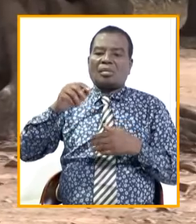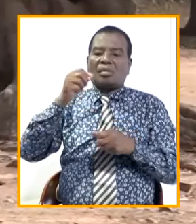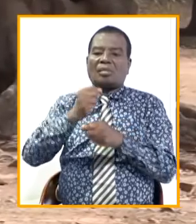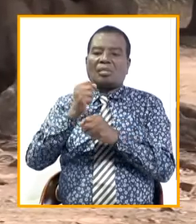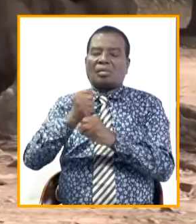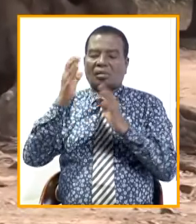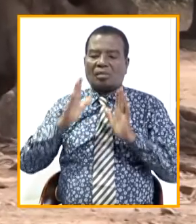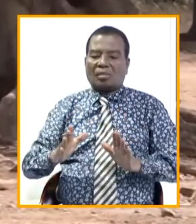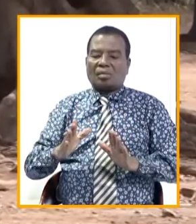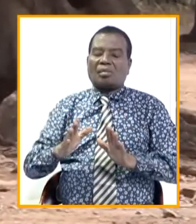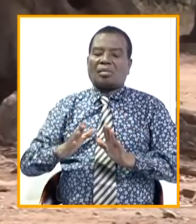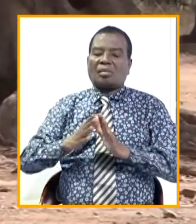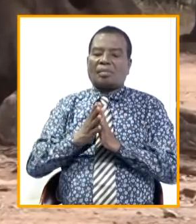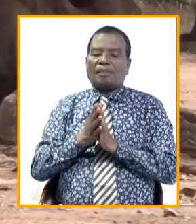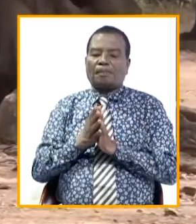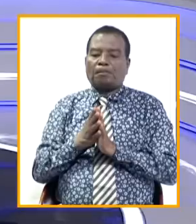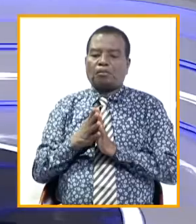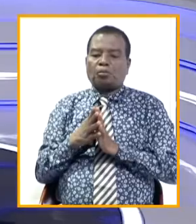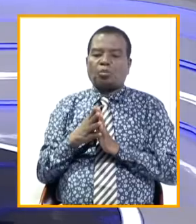couvre 12 villages de la sous-préfecture.